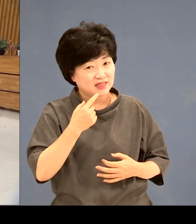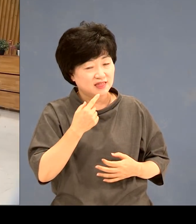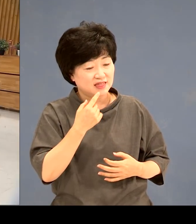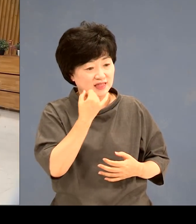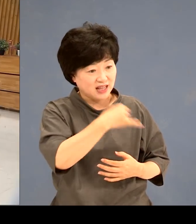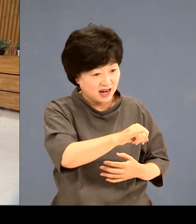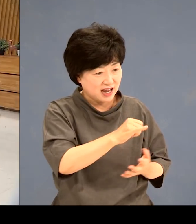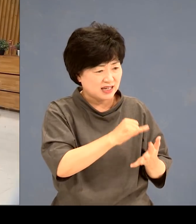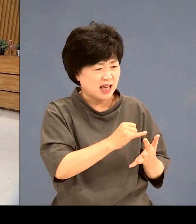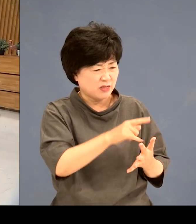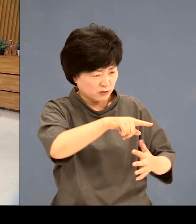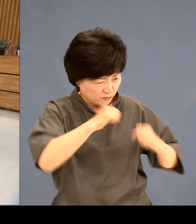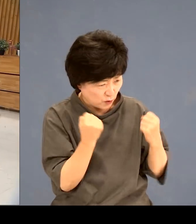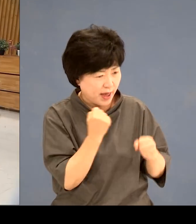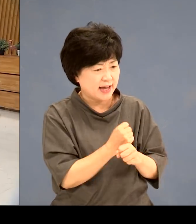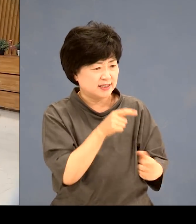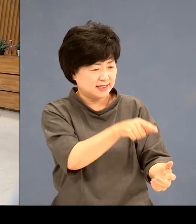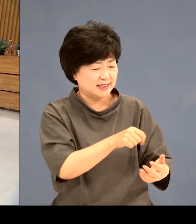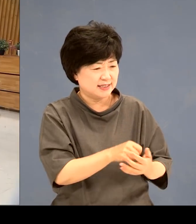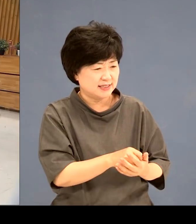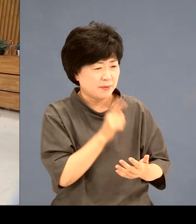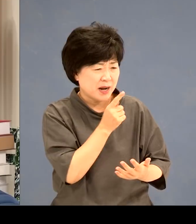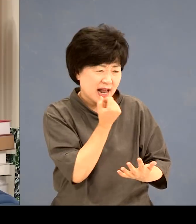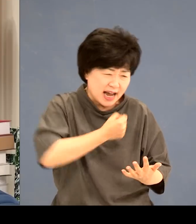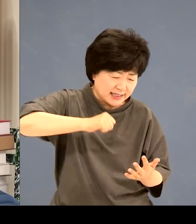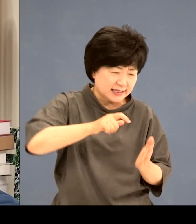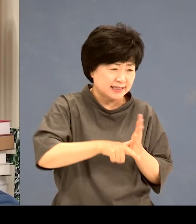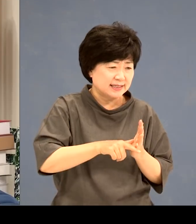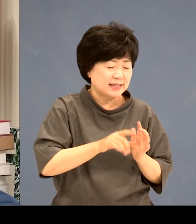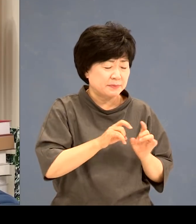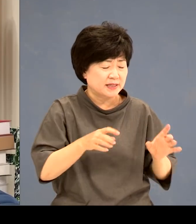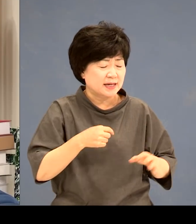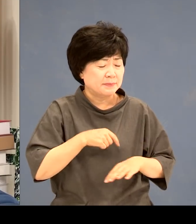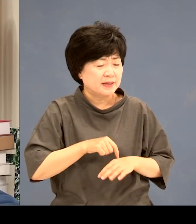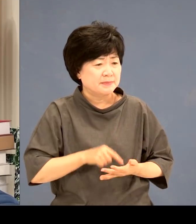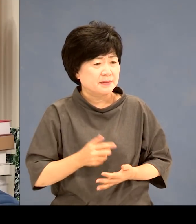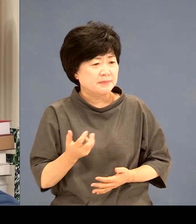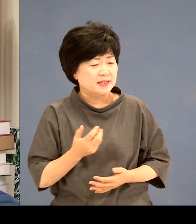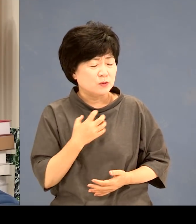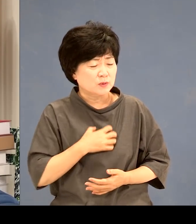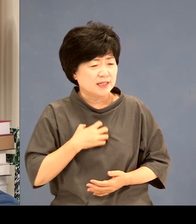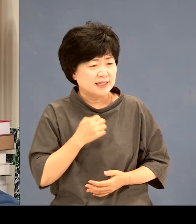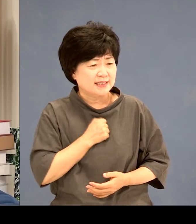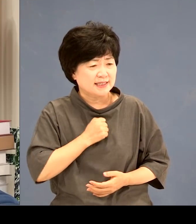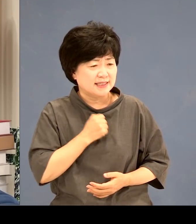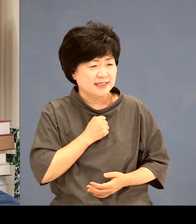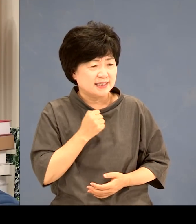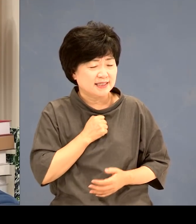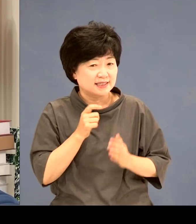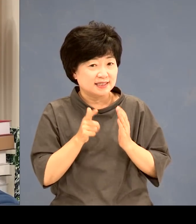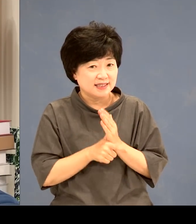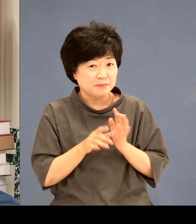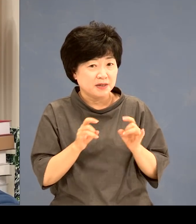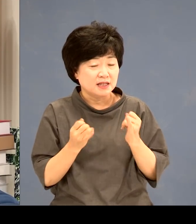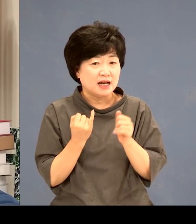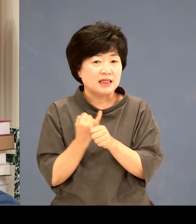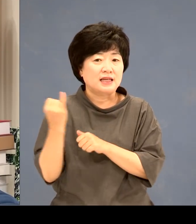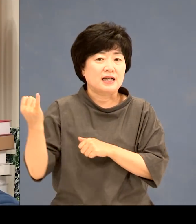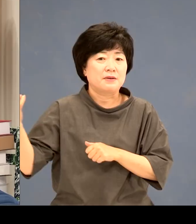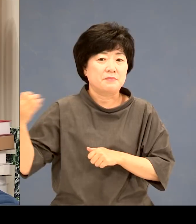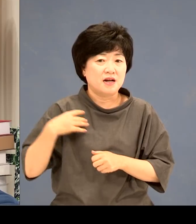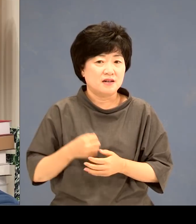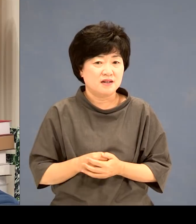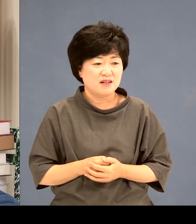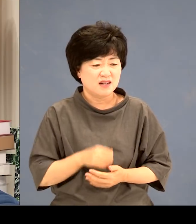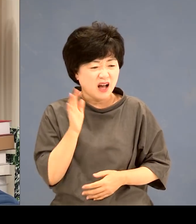이제 또 아빠 이렇게, 닮았나요? 네. 그냥 그러니까 저희 딸의 모습을 통해서 네. 이렇게 제가 저의